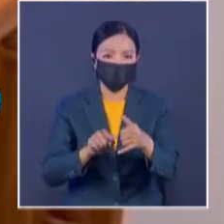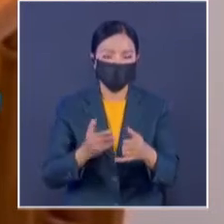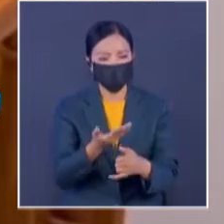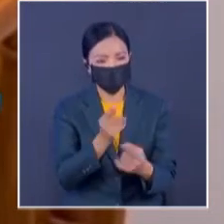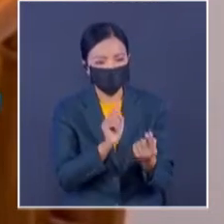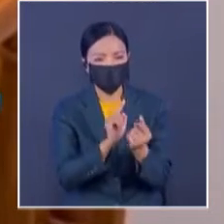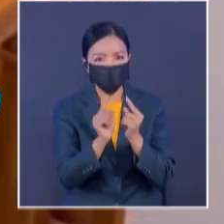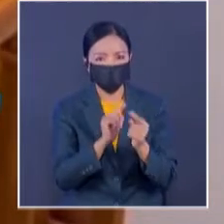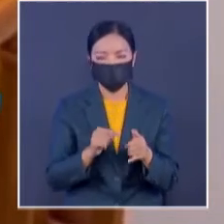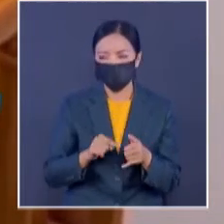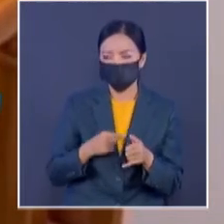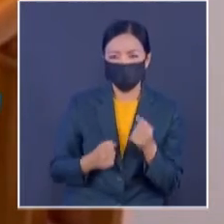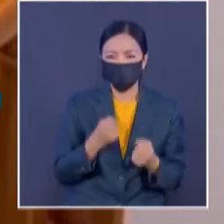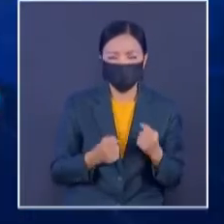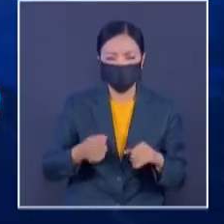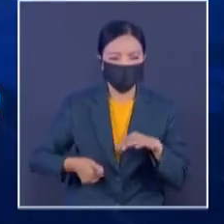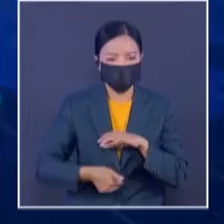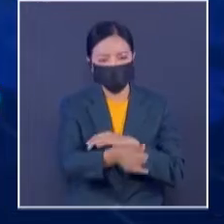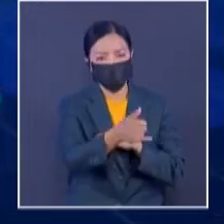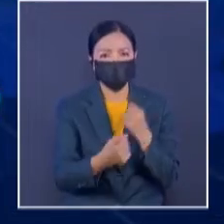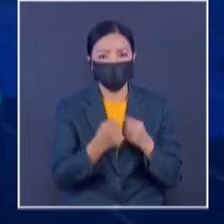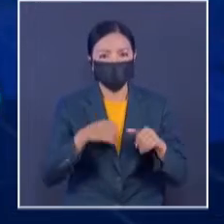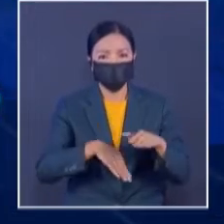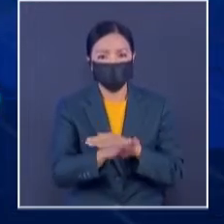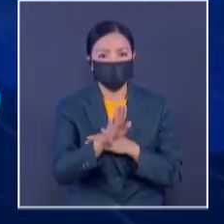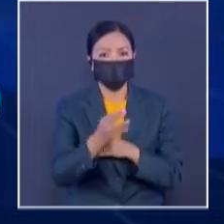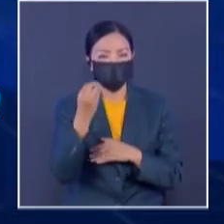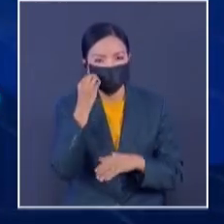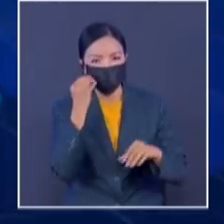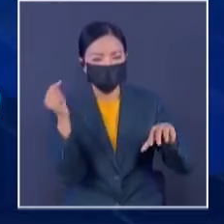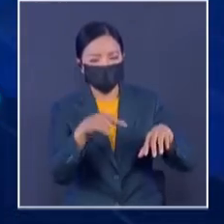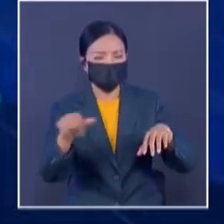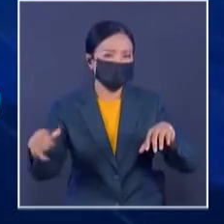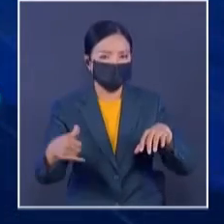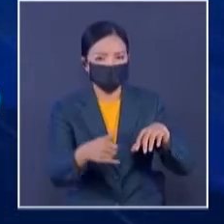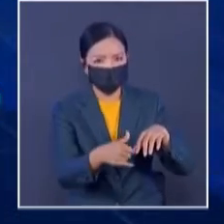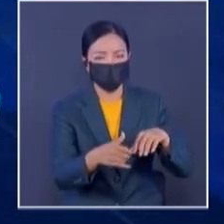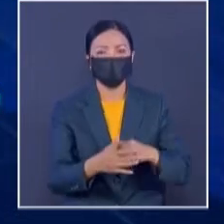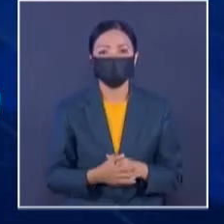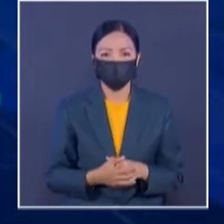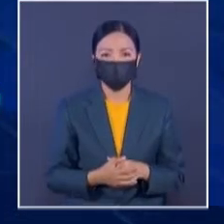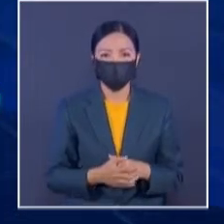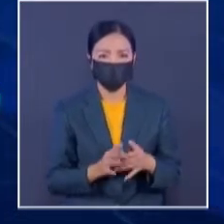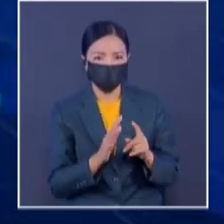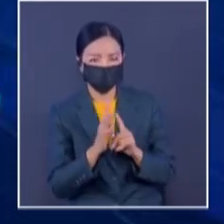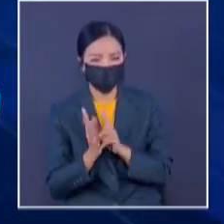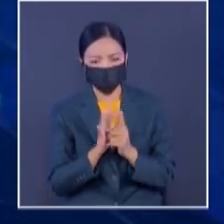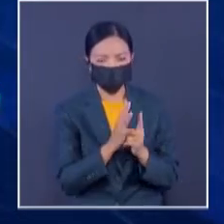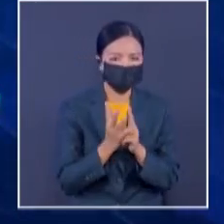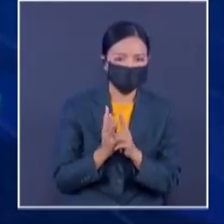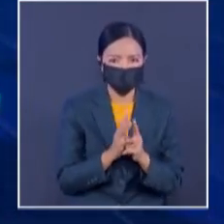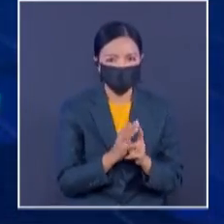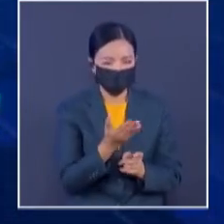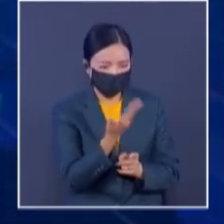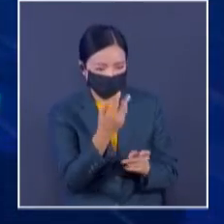คุยแต่นายต้อมดันวิ่งหนีวิ่งเข้าไปตรงบริเวณหน้าบ้านครับและมีการต่อสู้กับตำรวจที่ไป